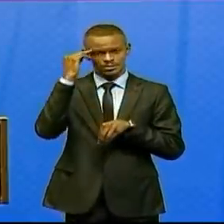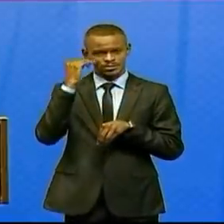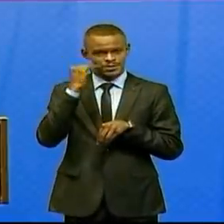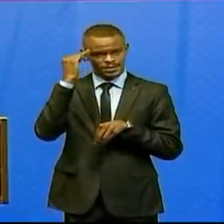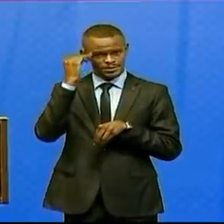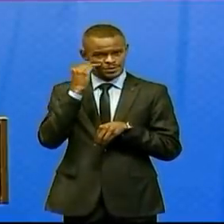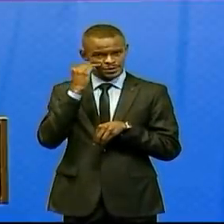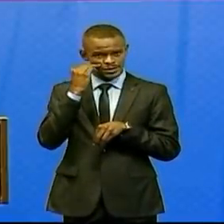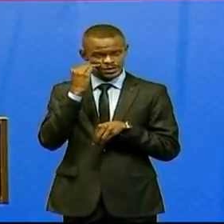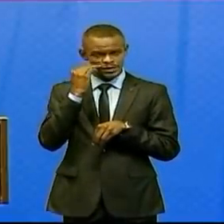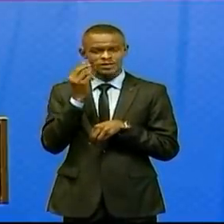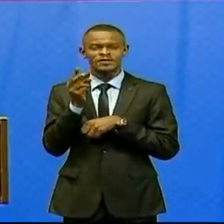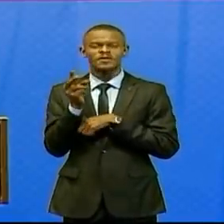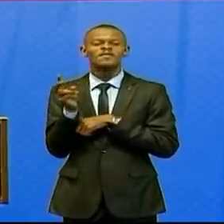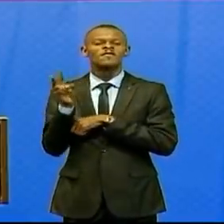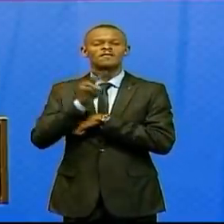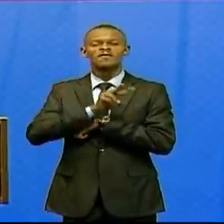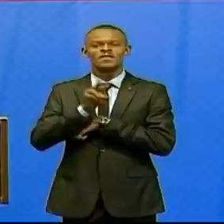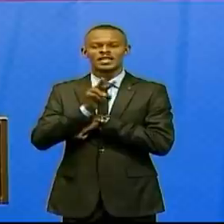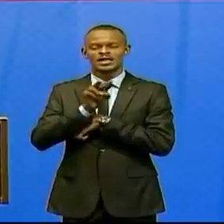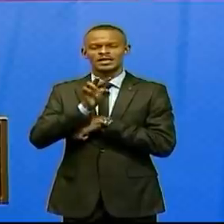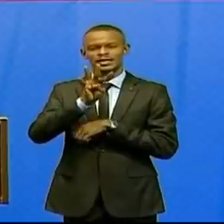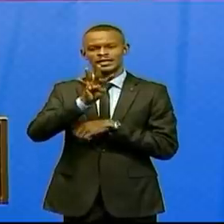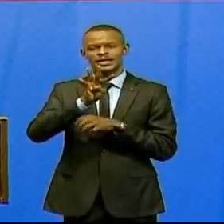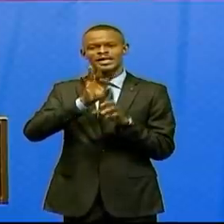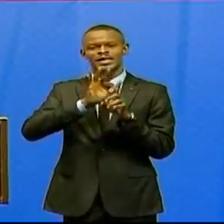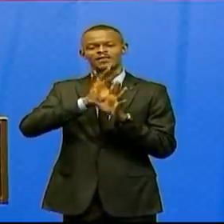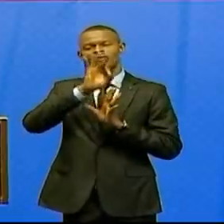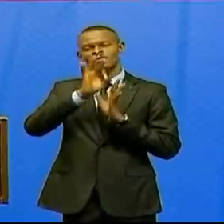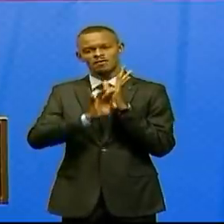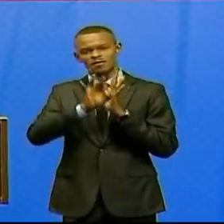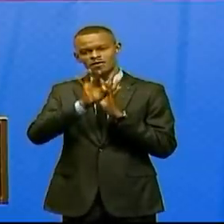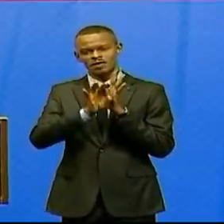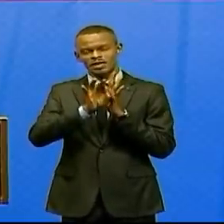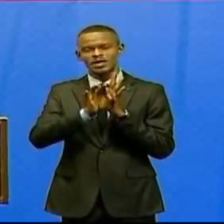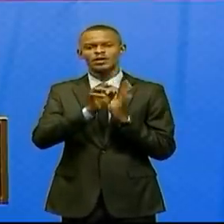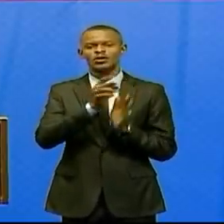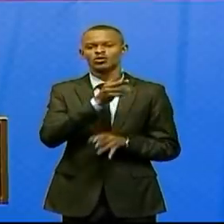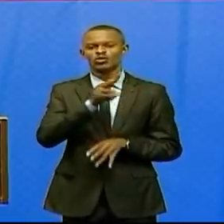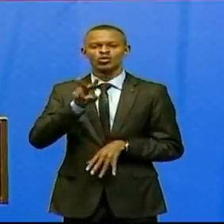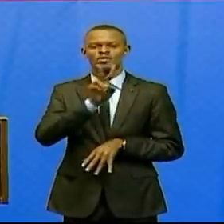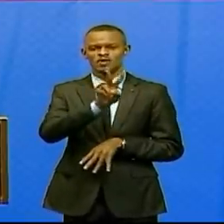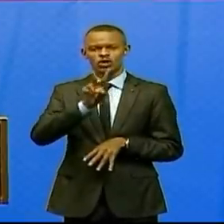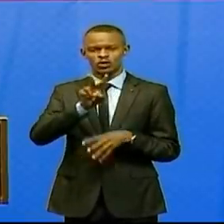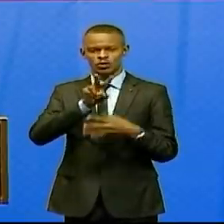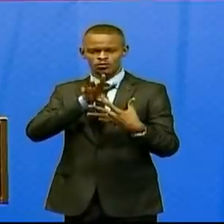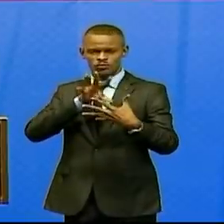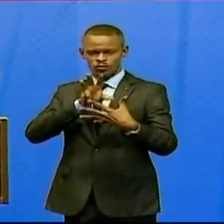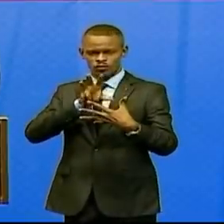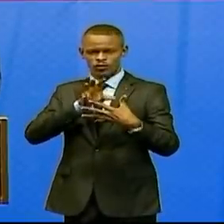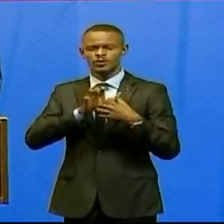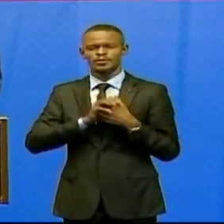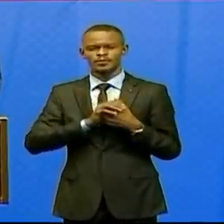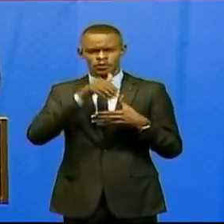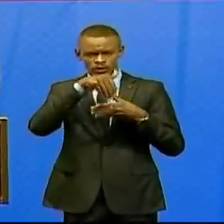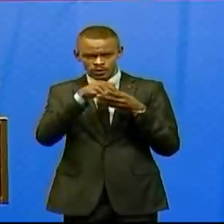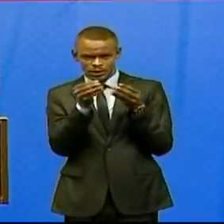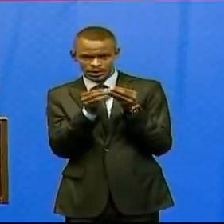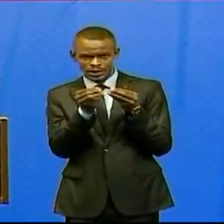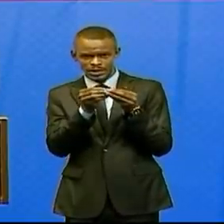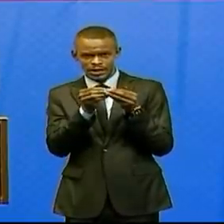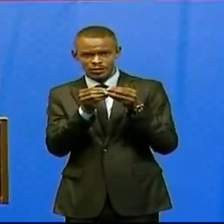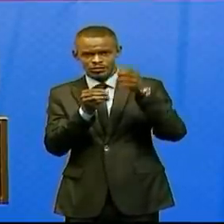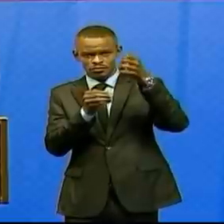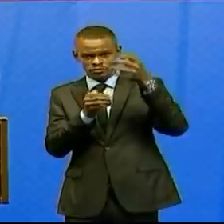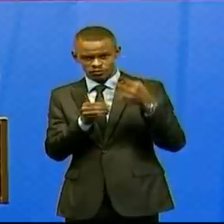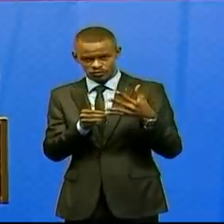vendredi 4 février 2022 par visioconférence. 5 points étaient inscrits à l'ordre du jour, à